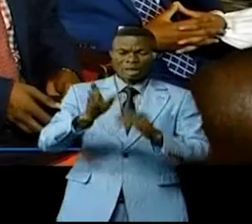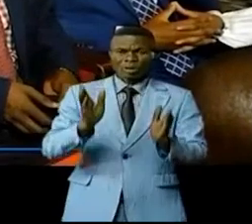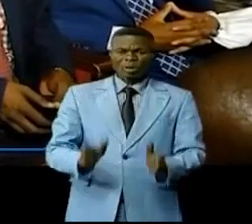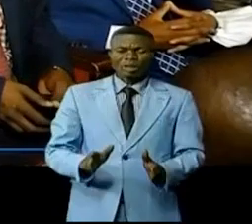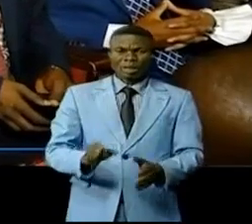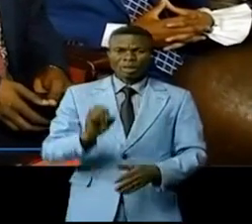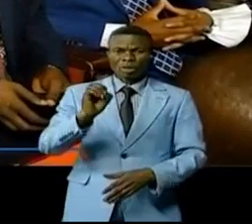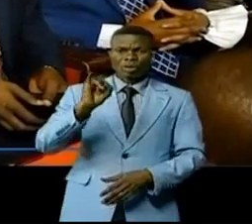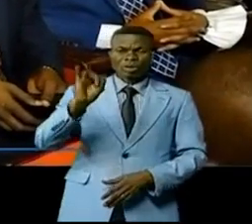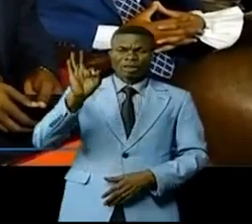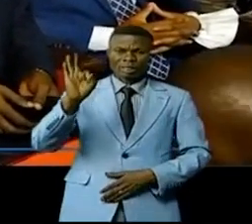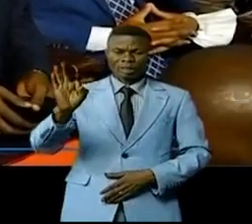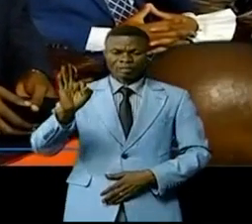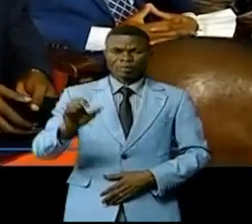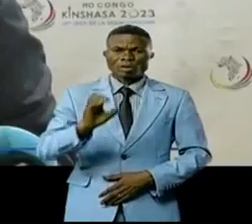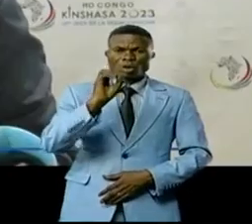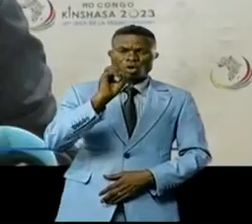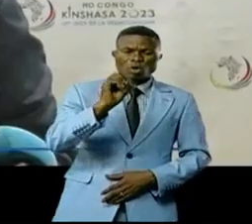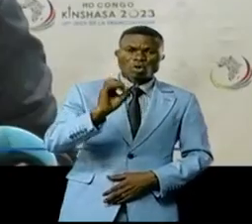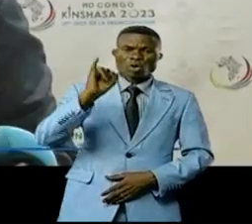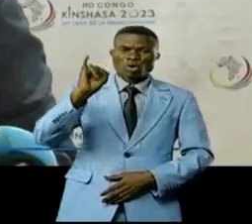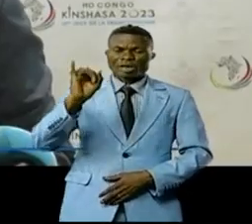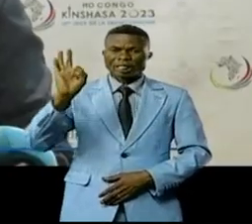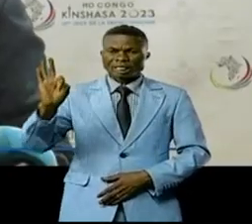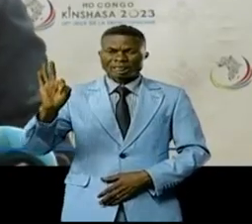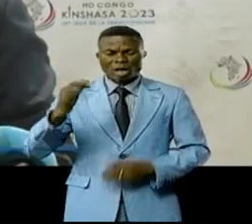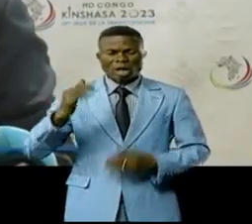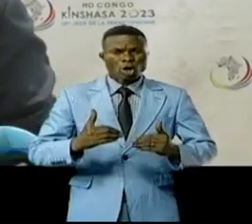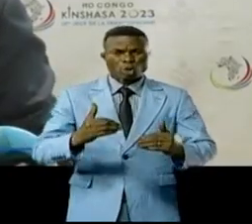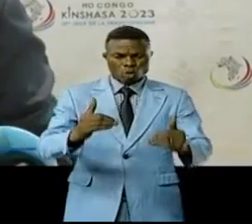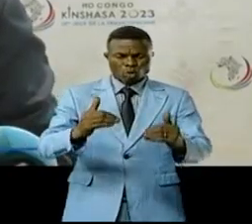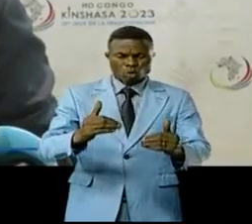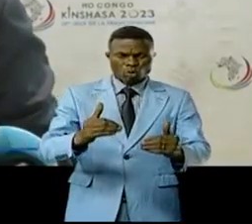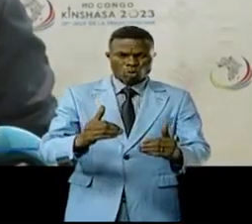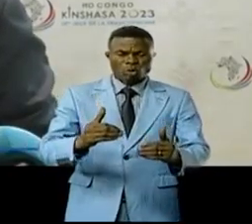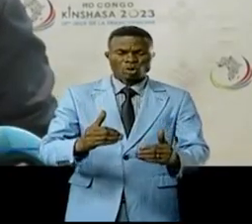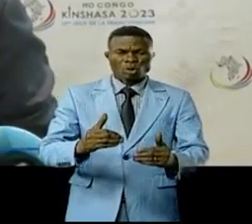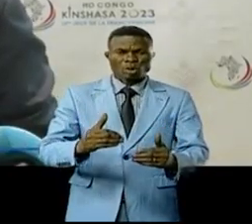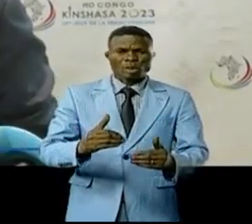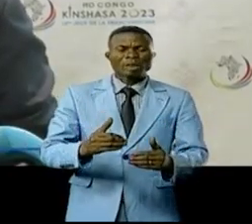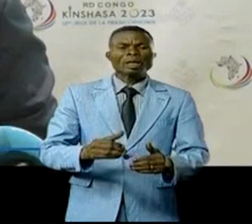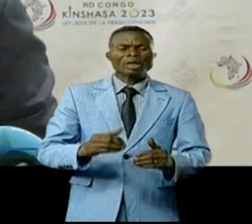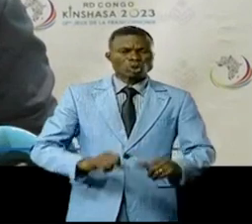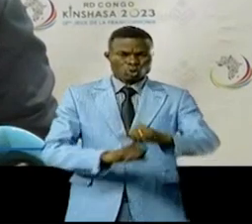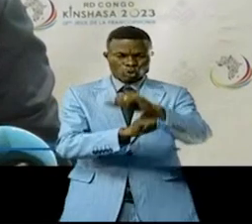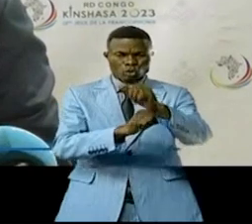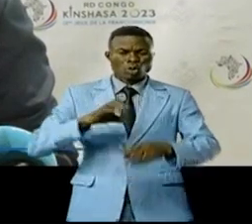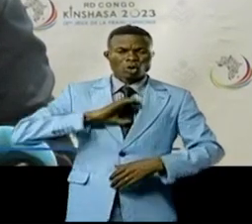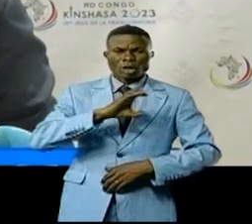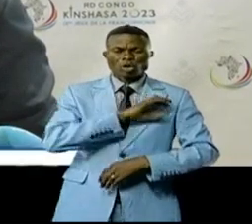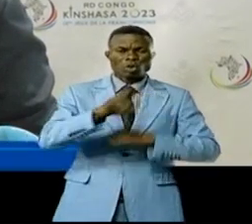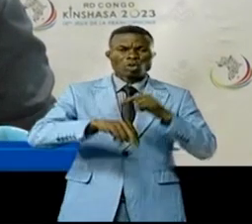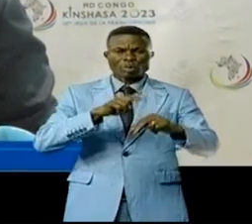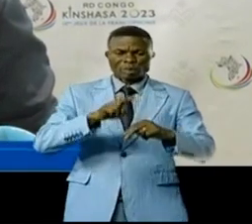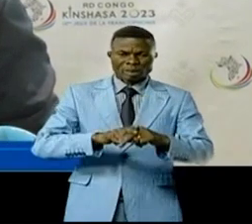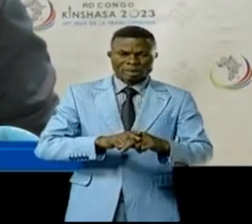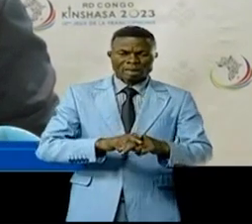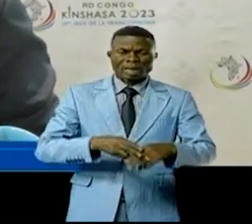de l'OIF. L'OIF est là et continuera à appuyer le comité national du G de la